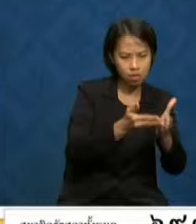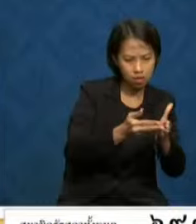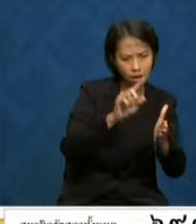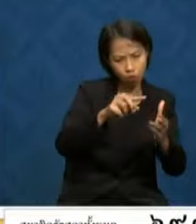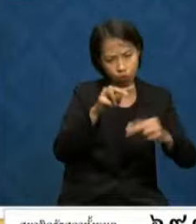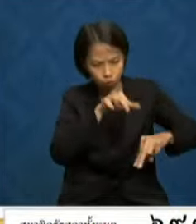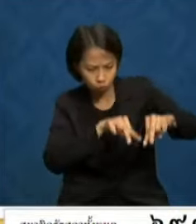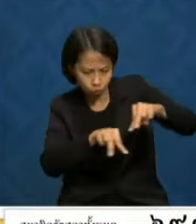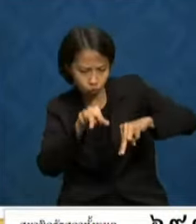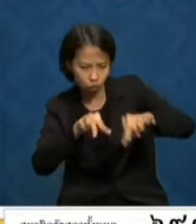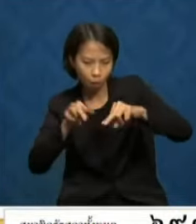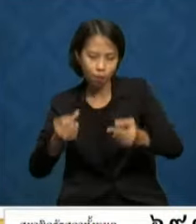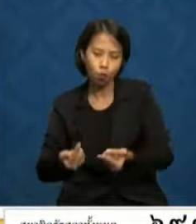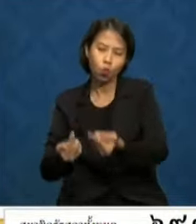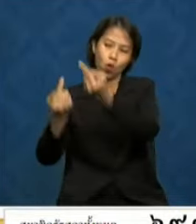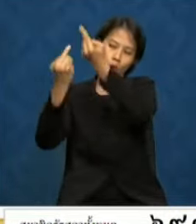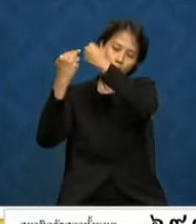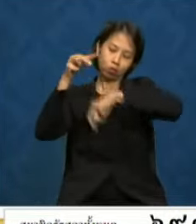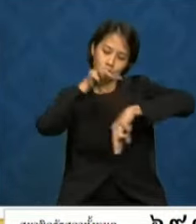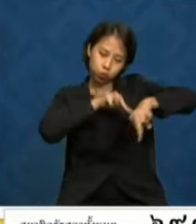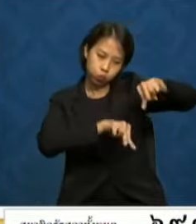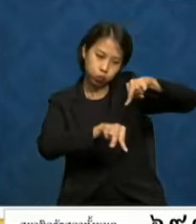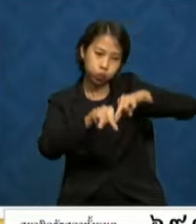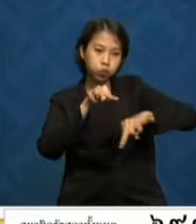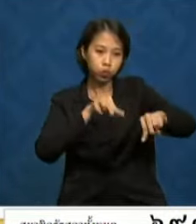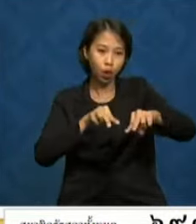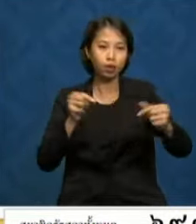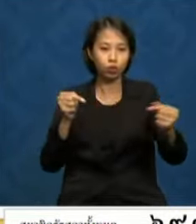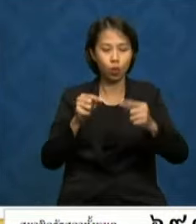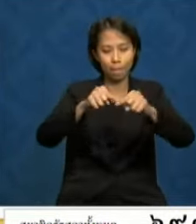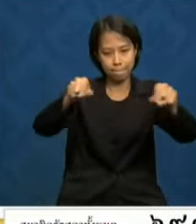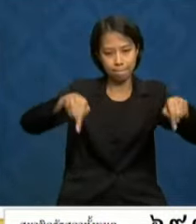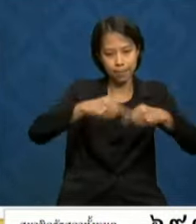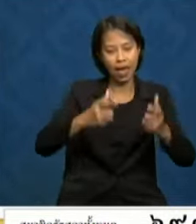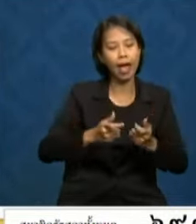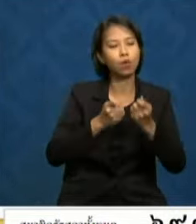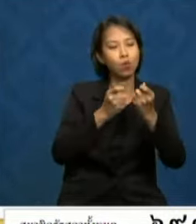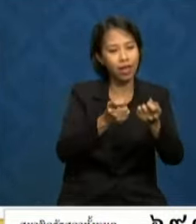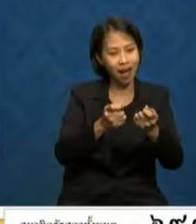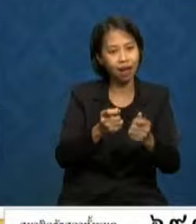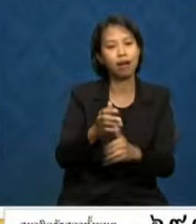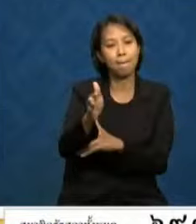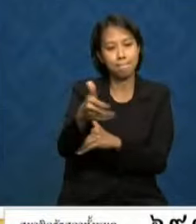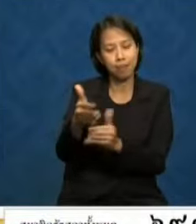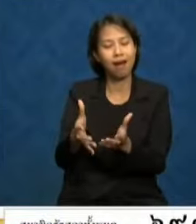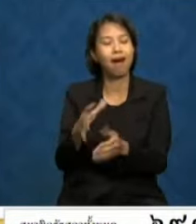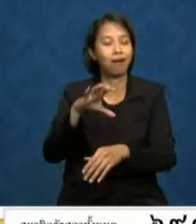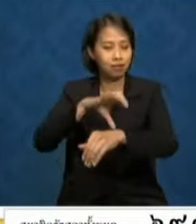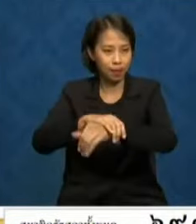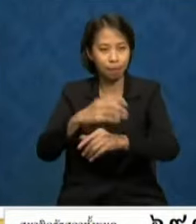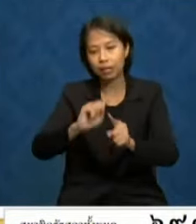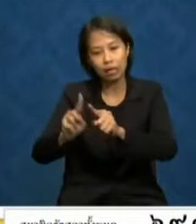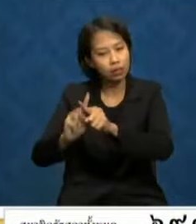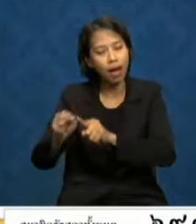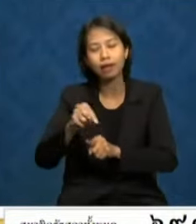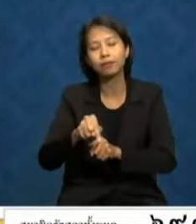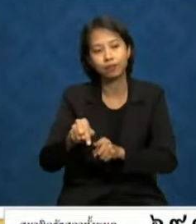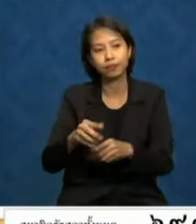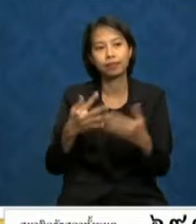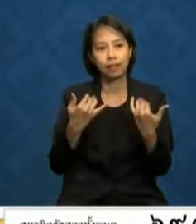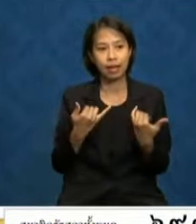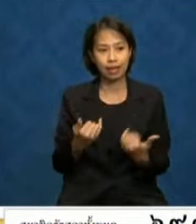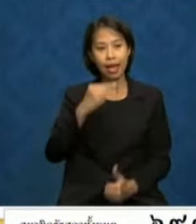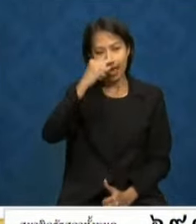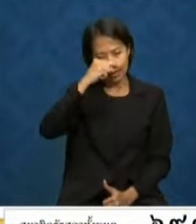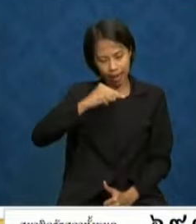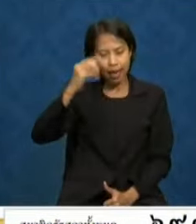รการตรวจสอบย้อนกลับนะคะการเรื่องใบรับรองการจับสัตว์น้ำนะคะการบังคับใช้กฎหมายแล้วก็ไทยได้รับท